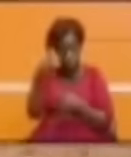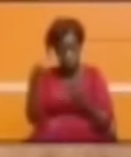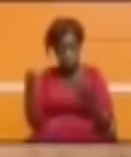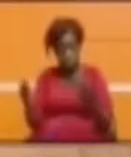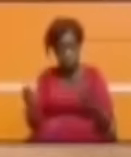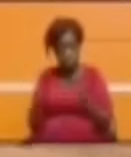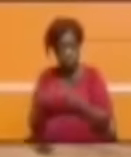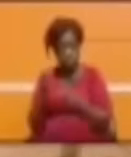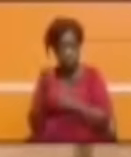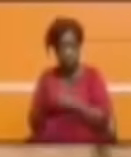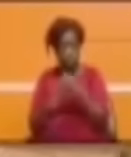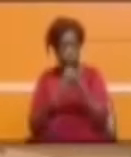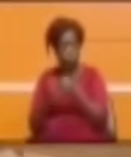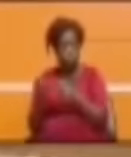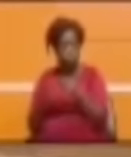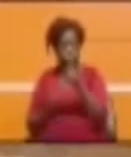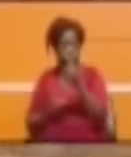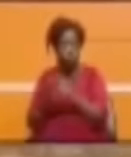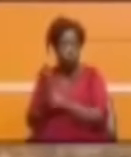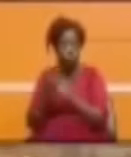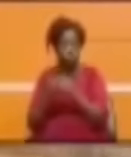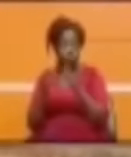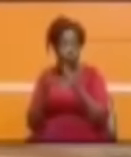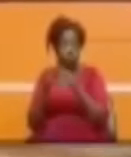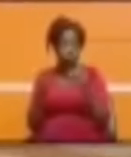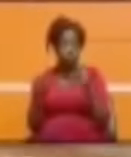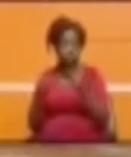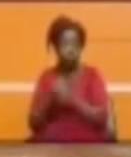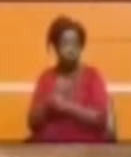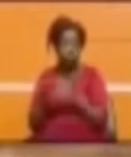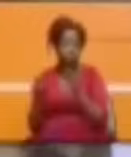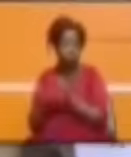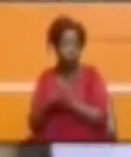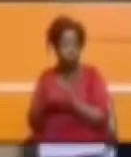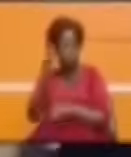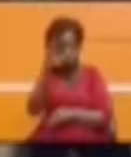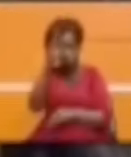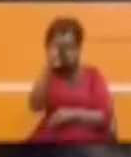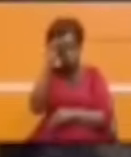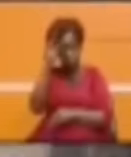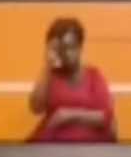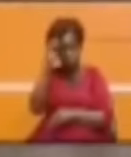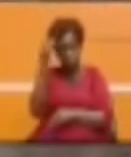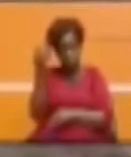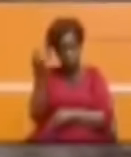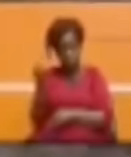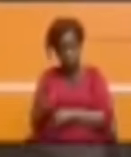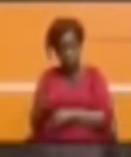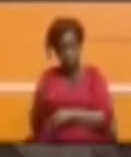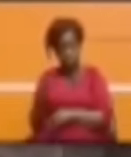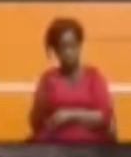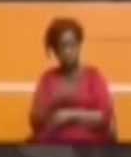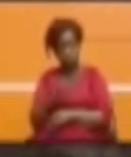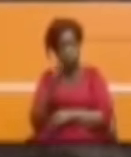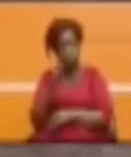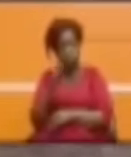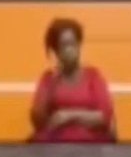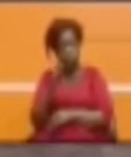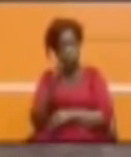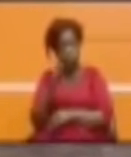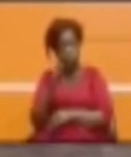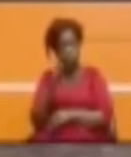Masaka International babadde bapangisa mizigo ekikontana n'etteeka ly'ebyenjigiriza ku J&A Kitanga mu divisioni ya Kimanya